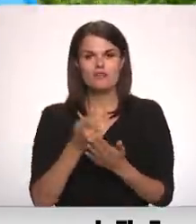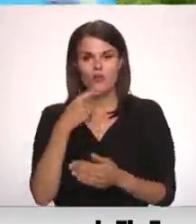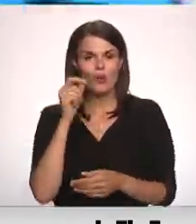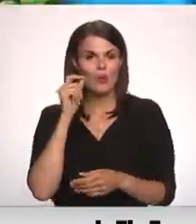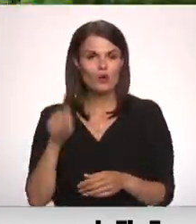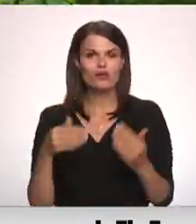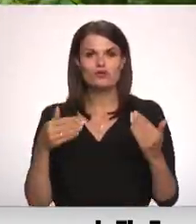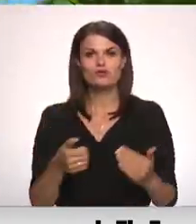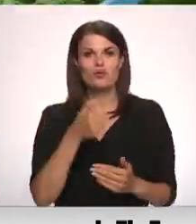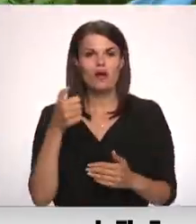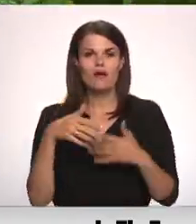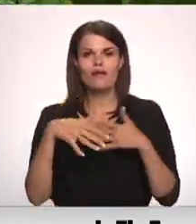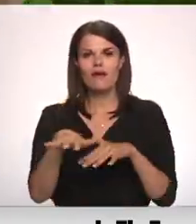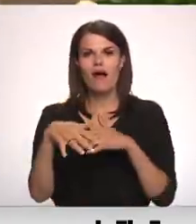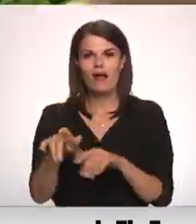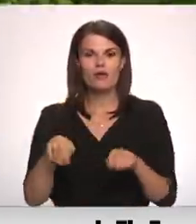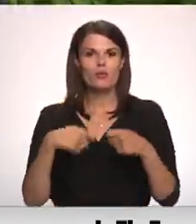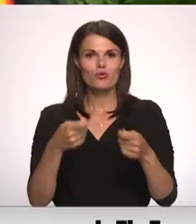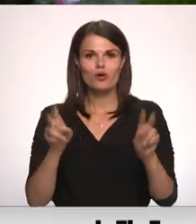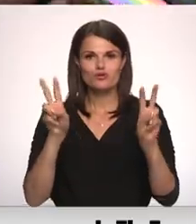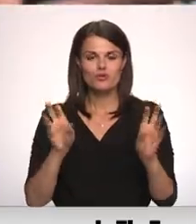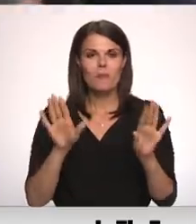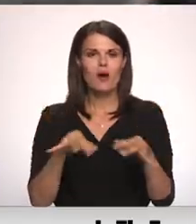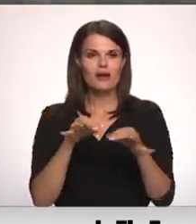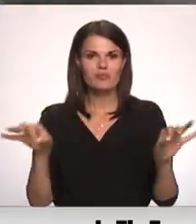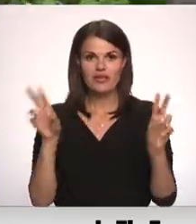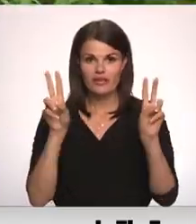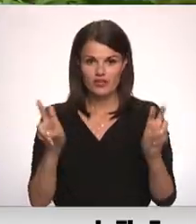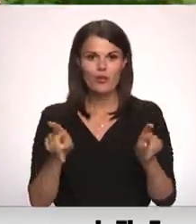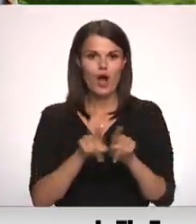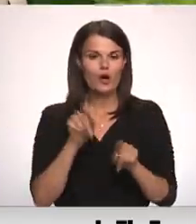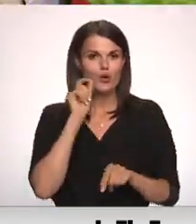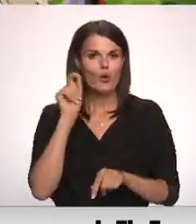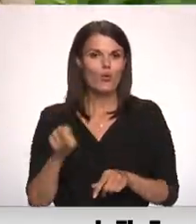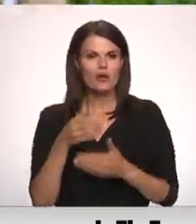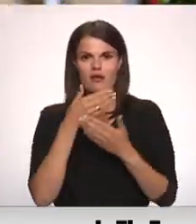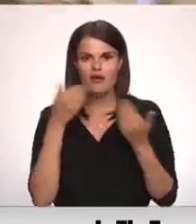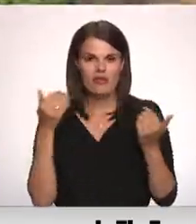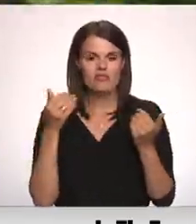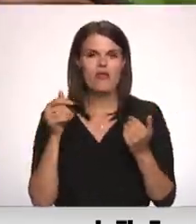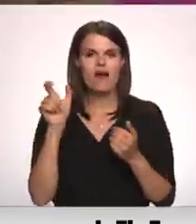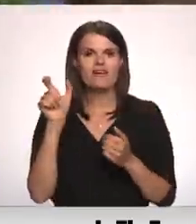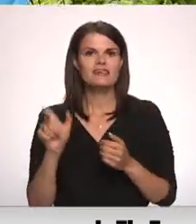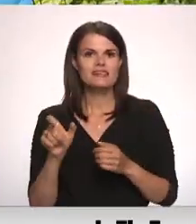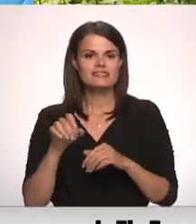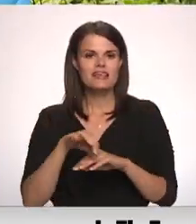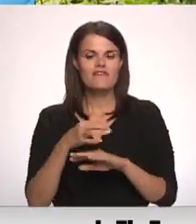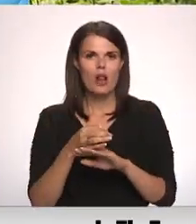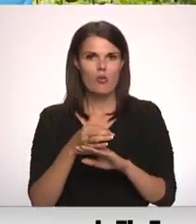Ukrainas, jo šogad gājienam dots nosaukums par brīvību. Arī Ukrainā nav civilo savienību regulējums.